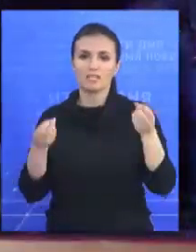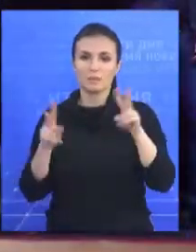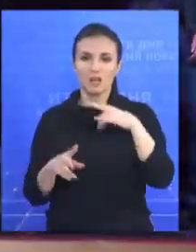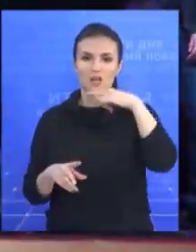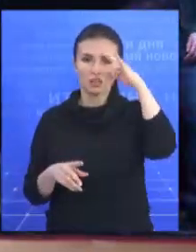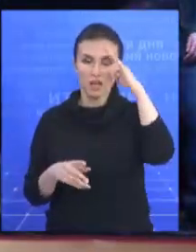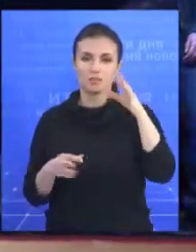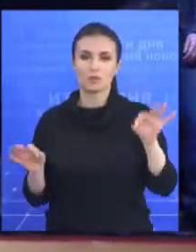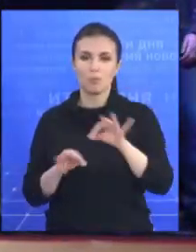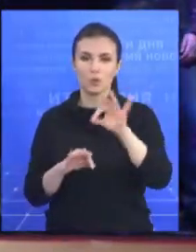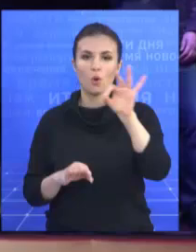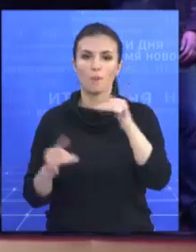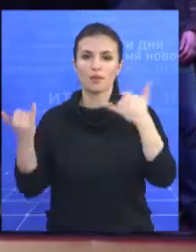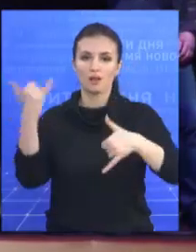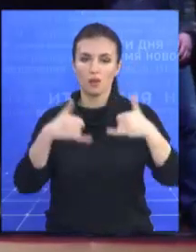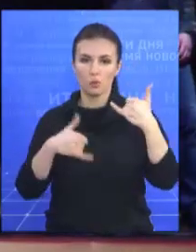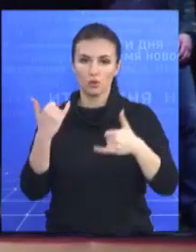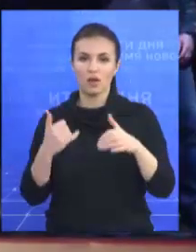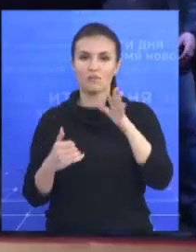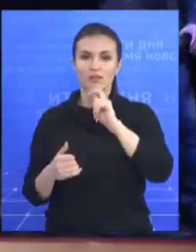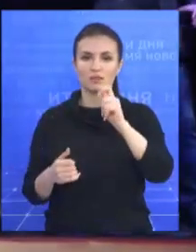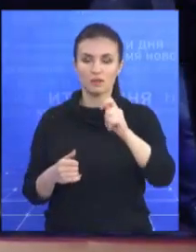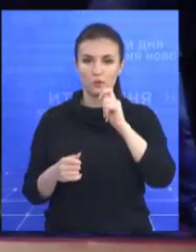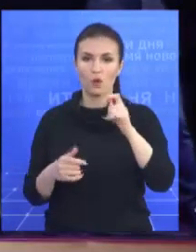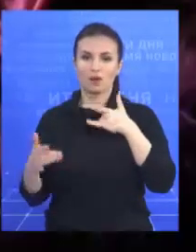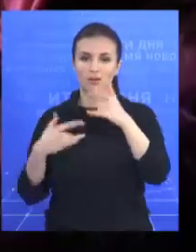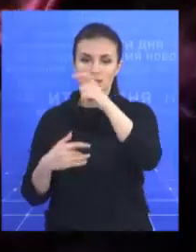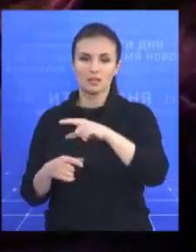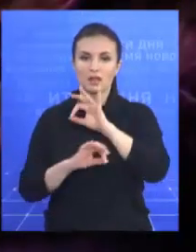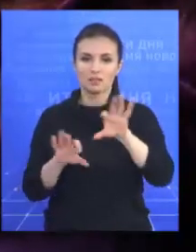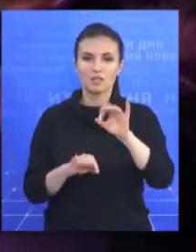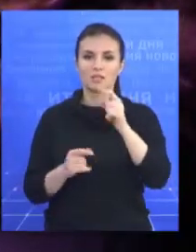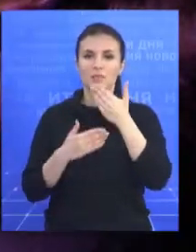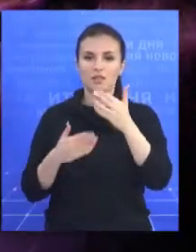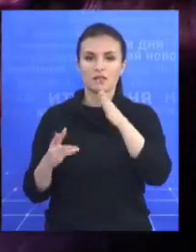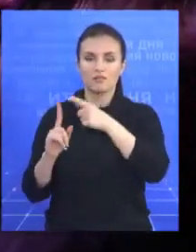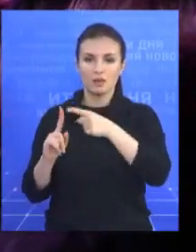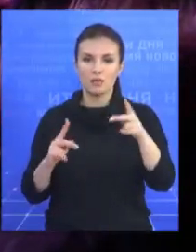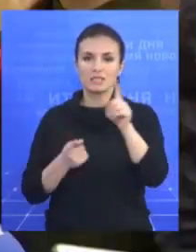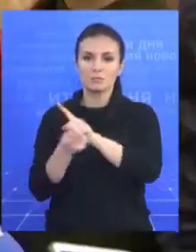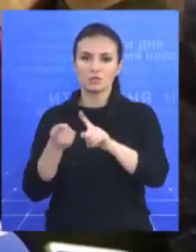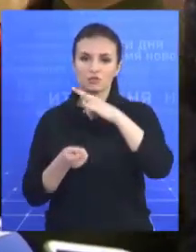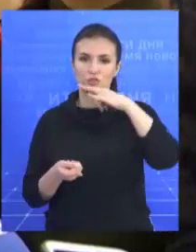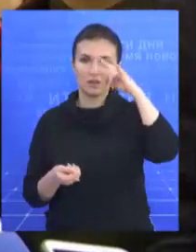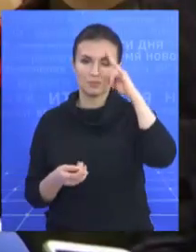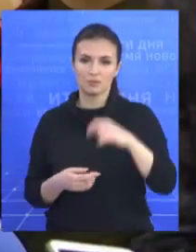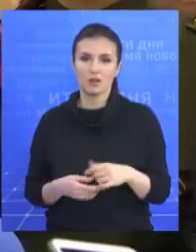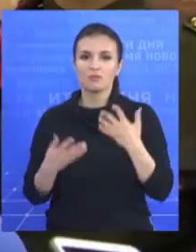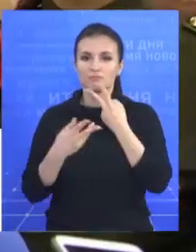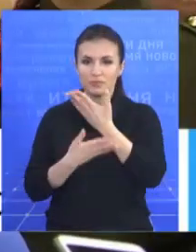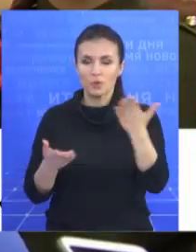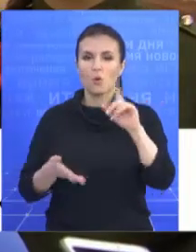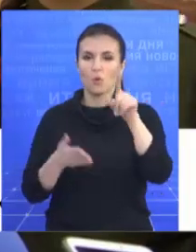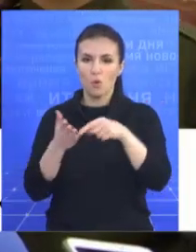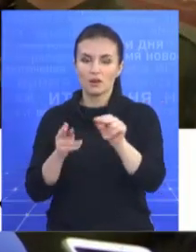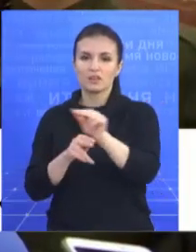музыканты поют композиции о металлургах. В интервью артисты отмечают, как за последнее время изменился Челябинск. За город